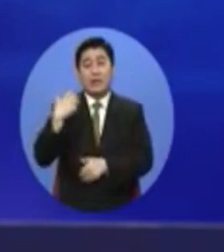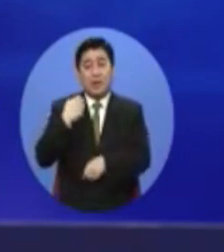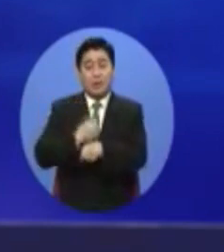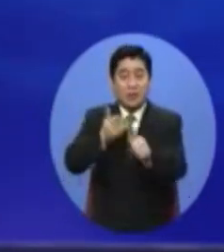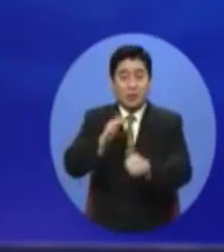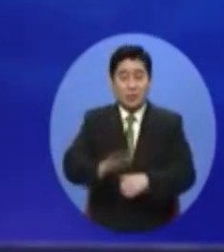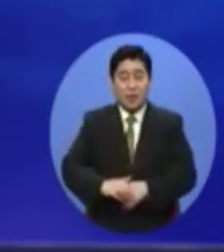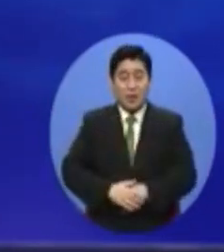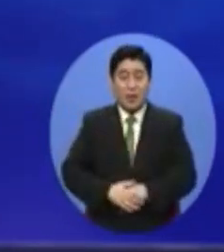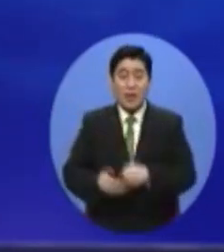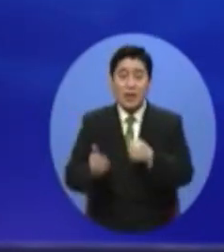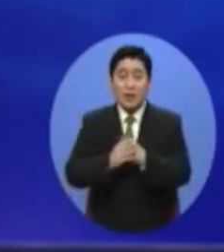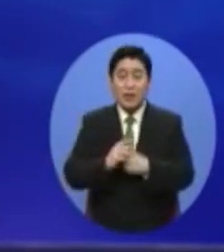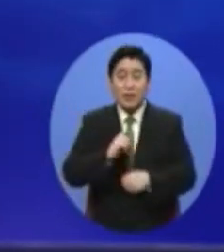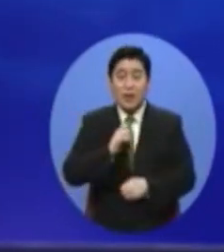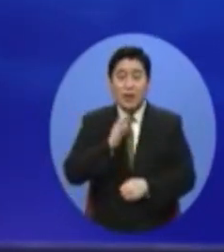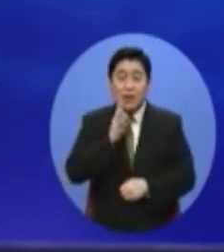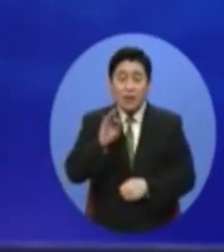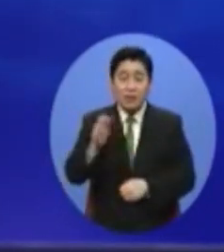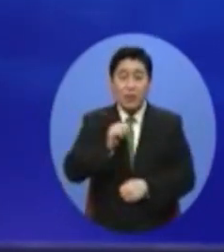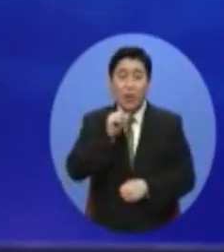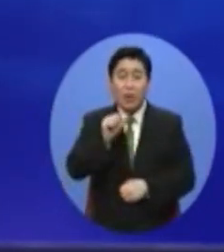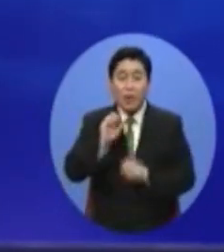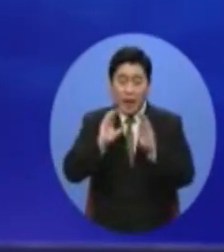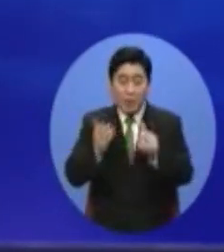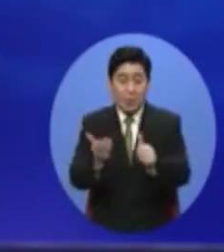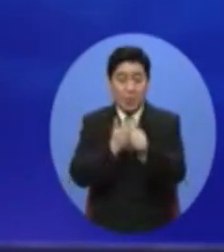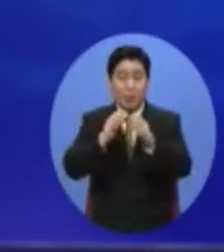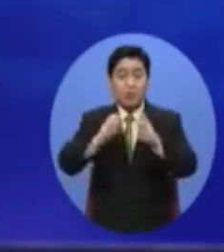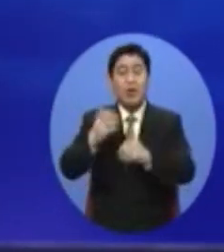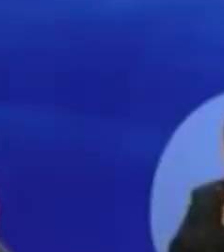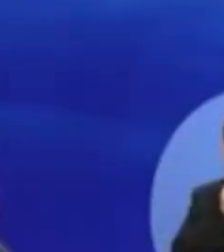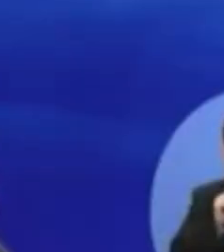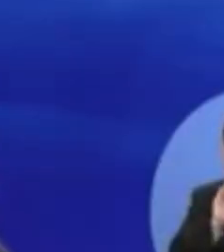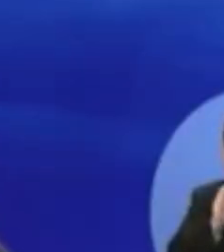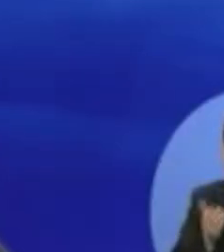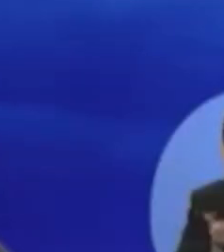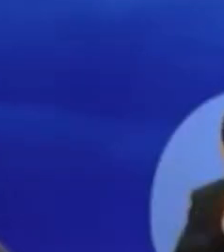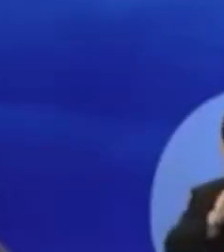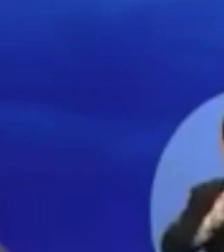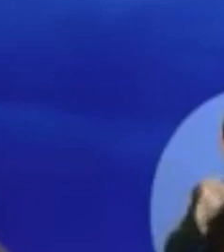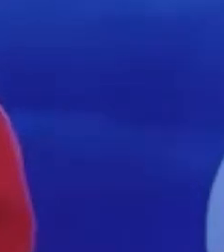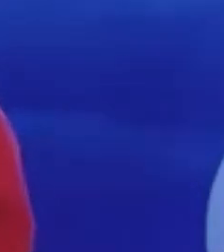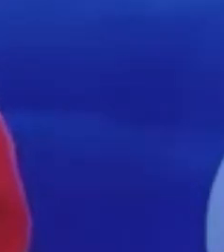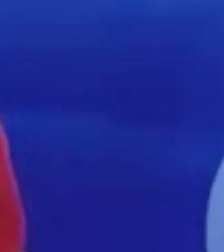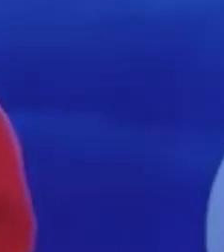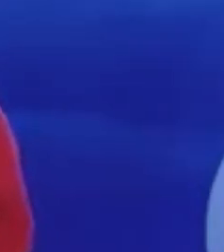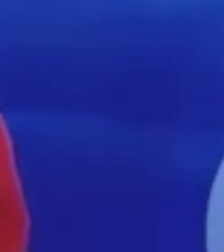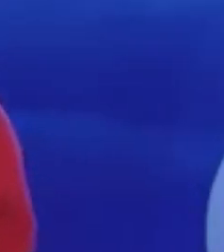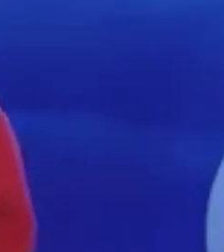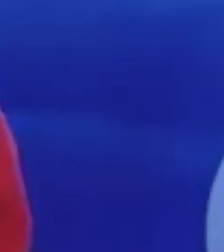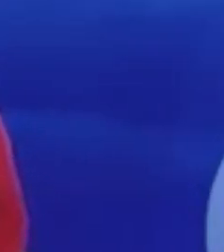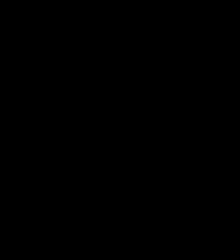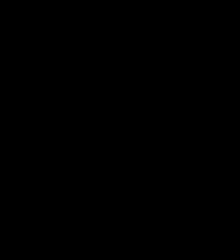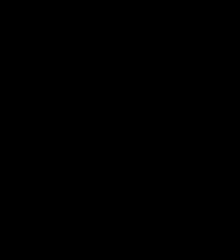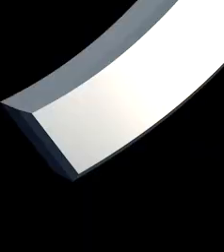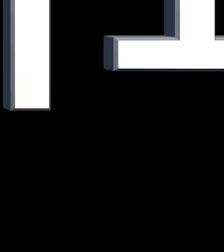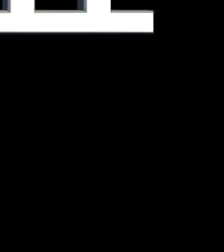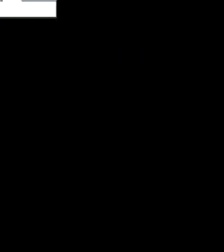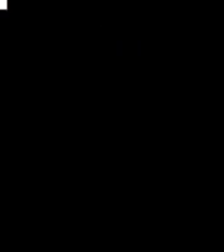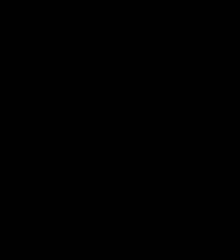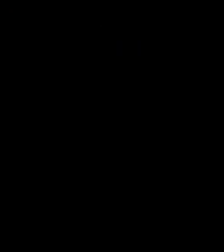지도록 하겠습니다. 0세부터 5세 보육은 국가가 책임을 지도록 국가가 책임을 지도록 국가가 국가가 국가가